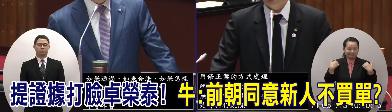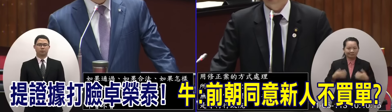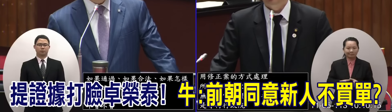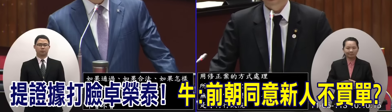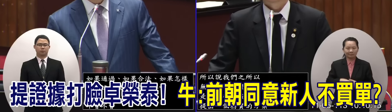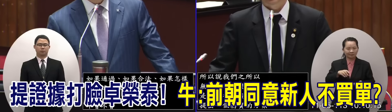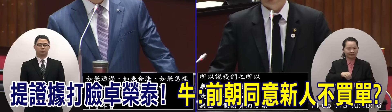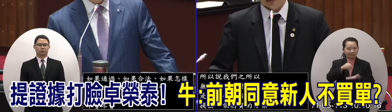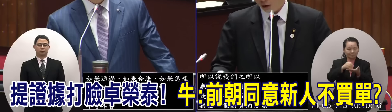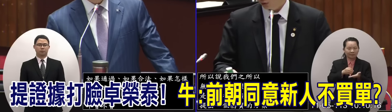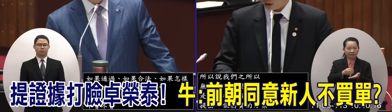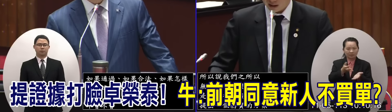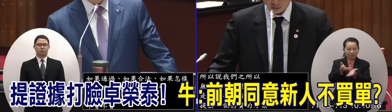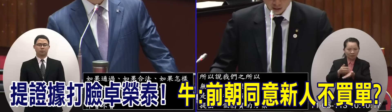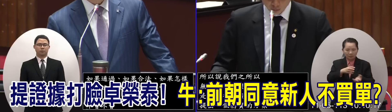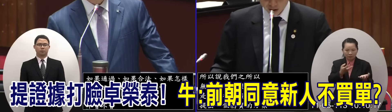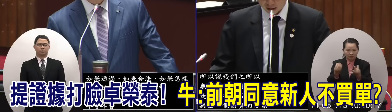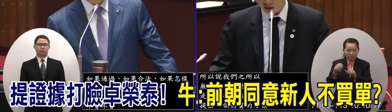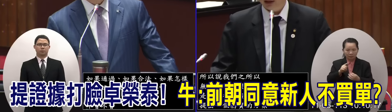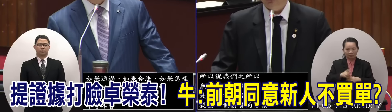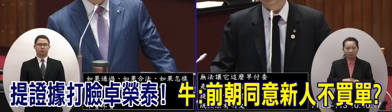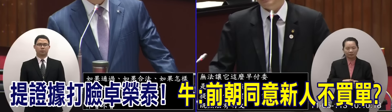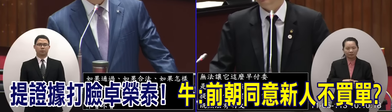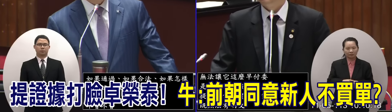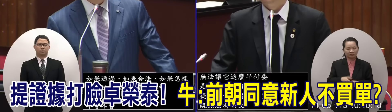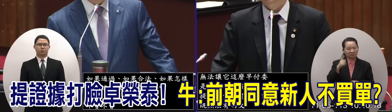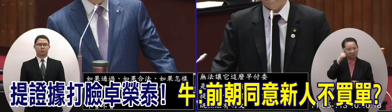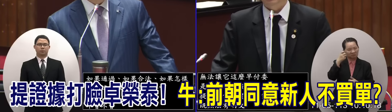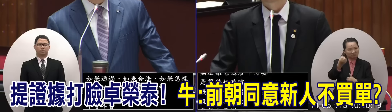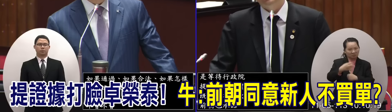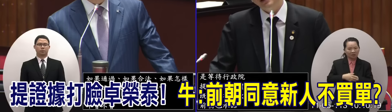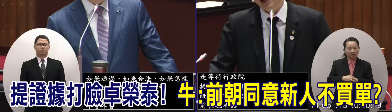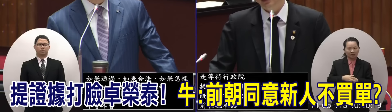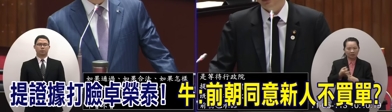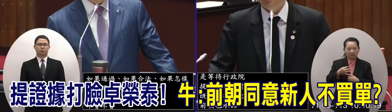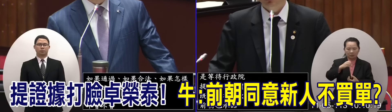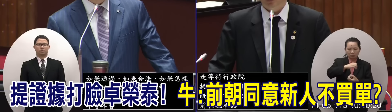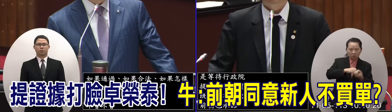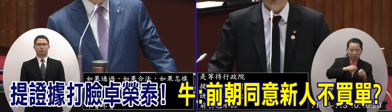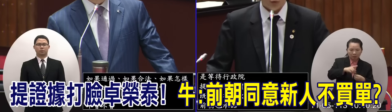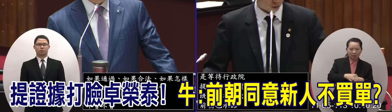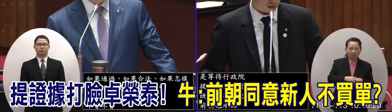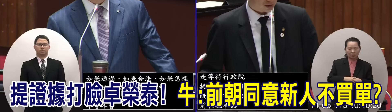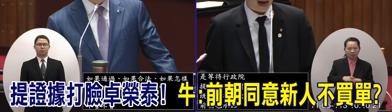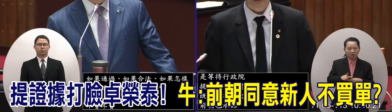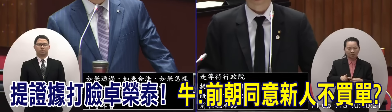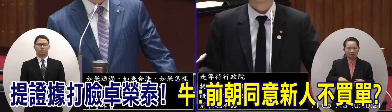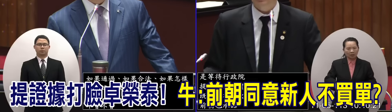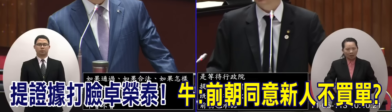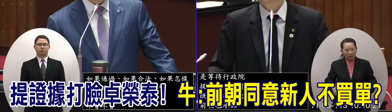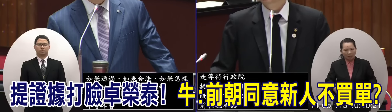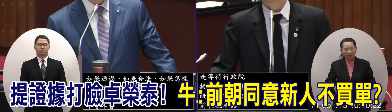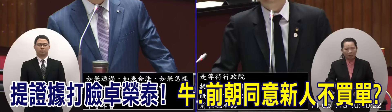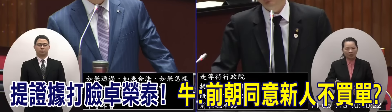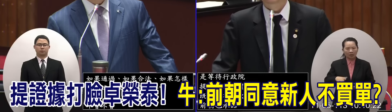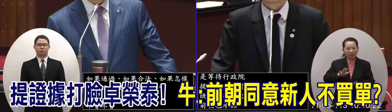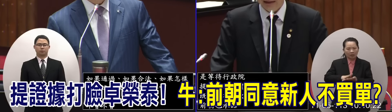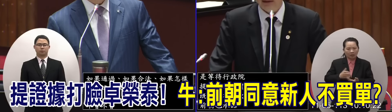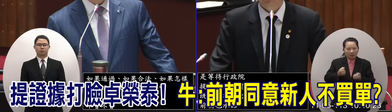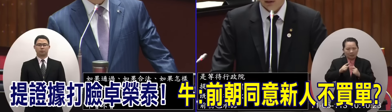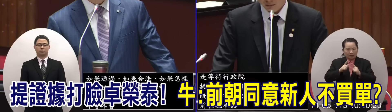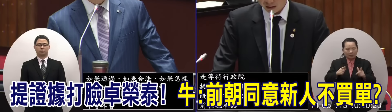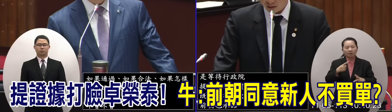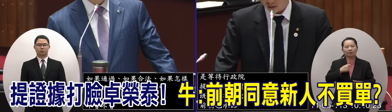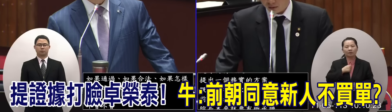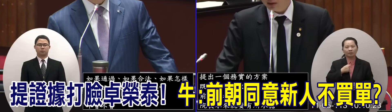要提出编列的项目。好，我知道院长你可能要讲啊，这个是裁员呐，可能很短促，或者是压力很大，这本就不能理